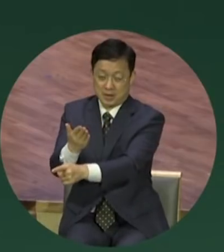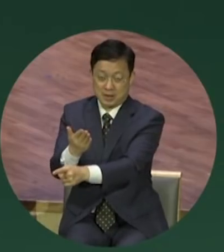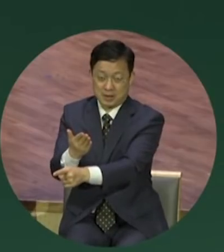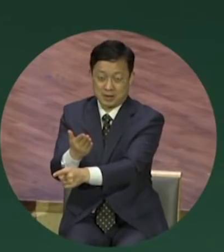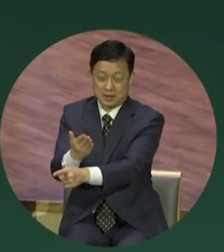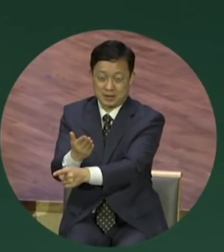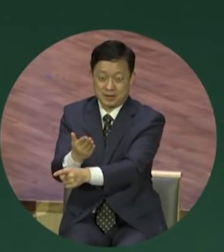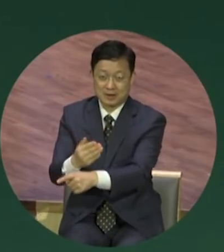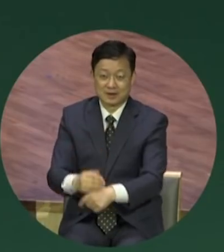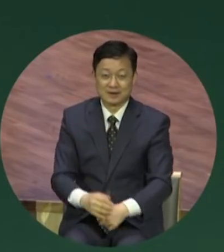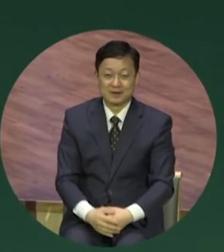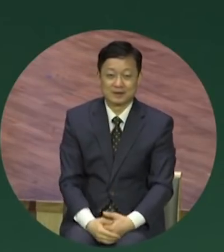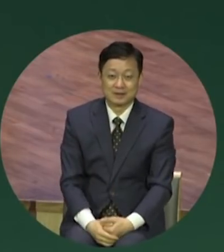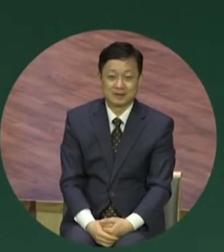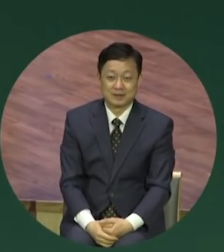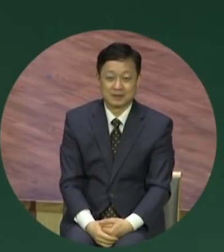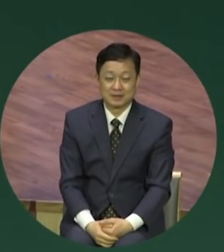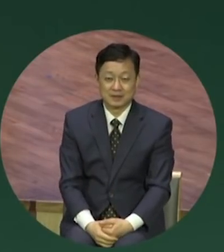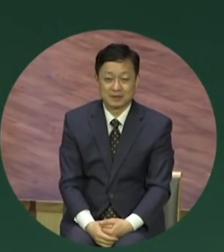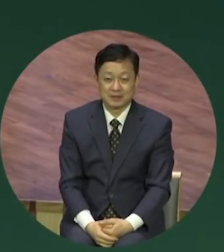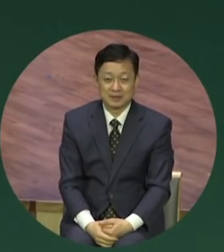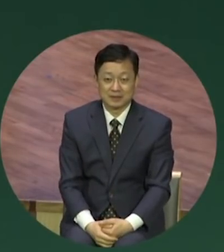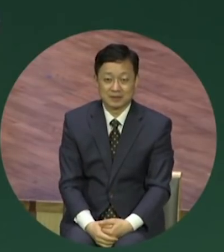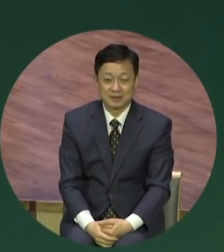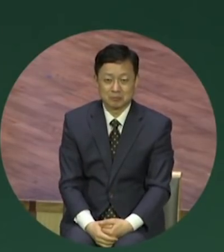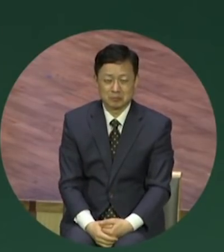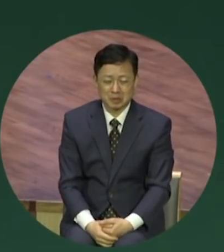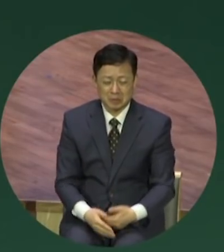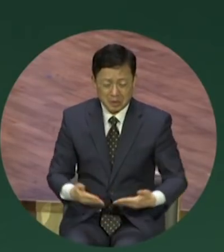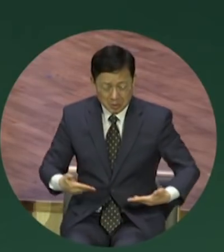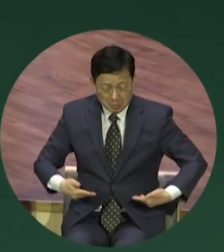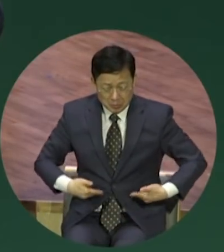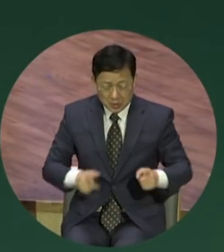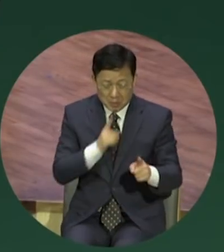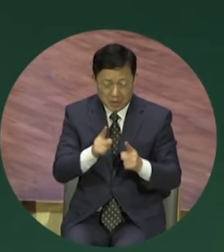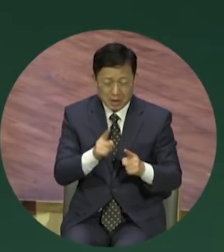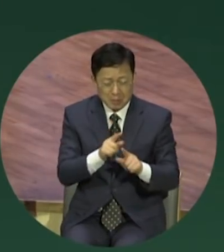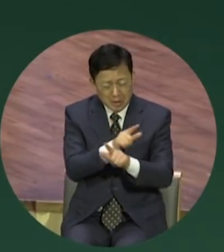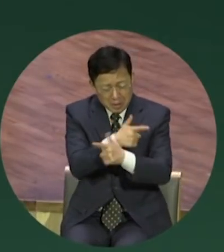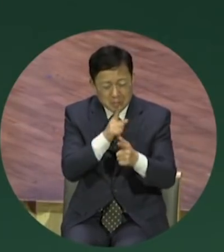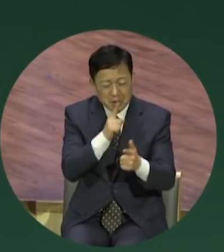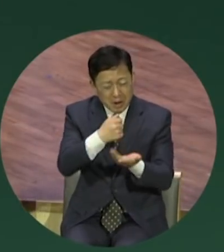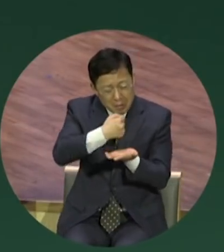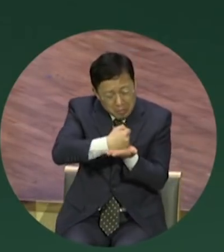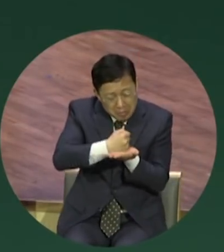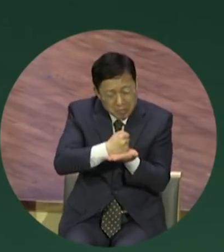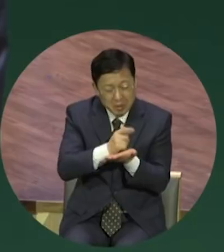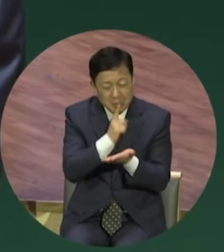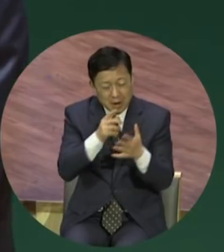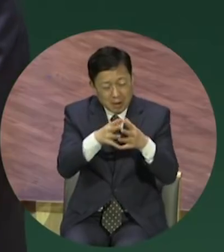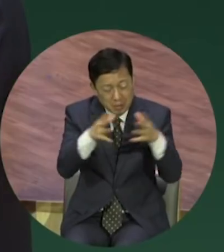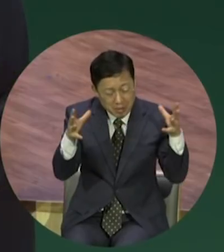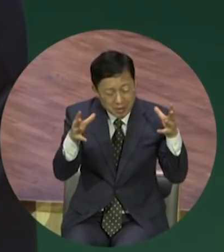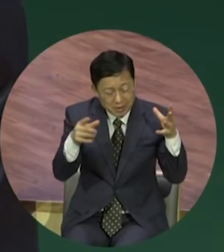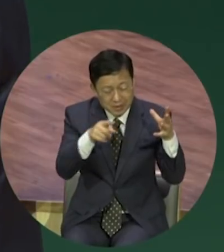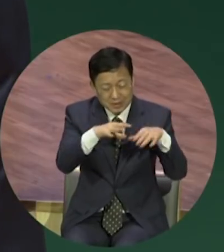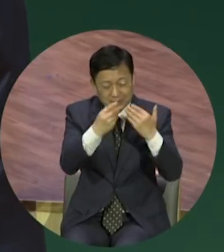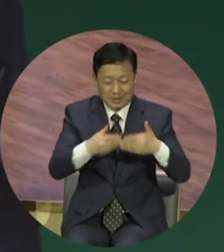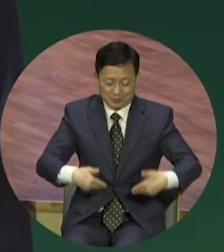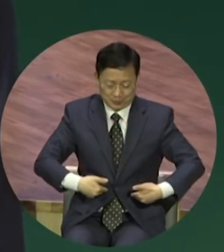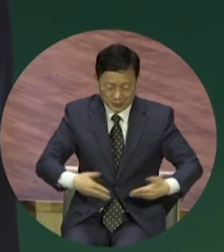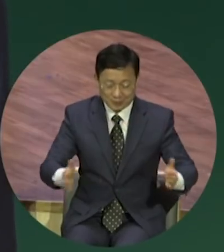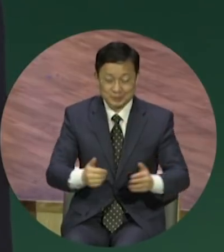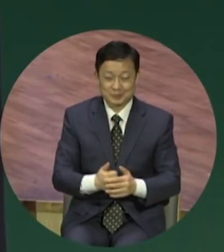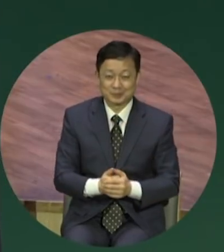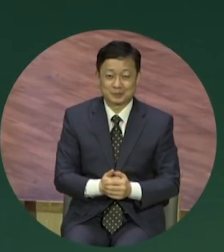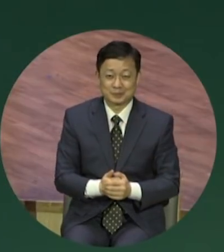말이에요. Possible, you must discover this. 교인들 대부분이 막 쓸데없는 말 계속해요. 다 필요 없어요. And most believers, they speak useless words.